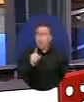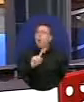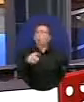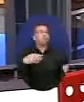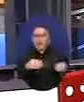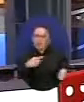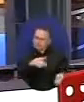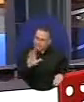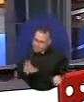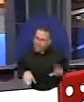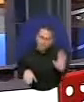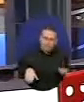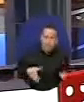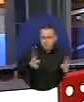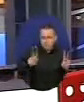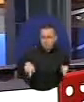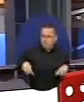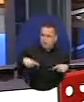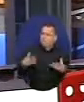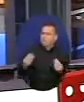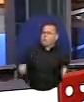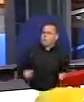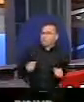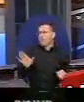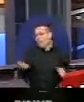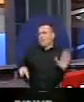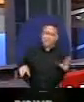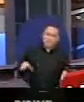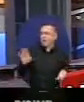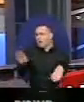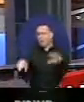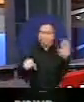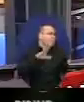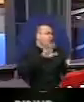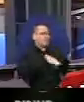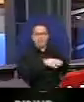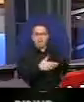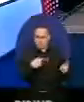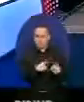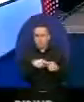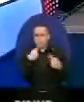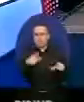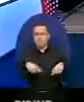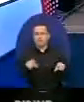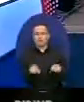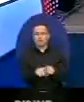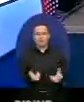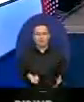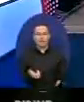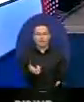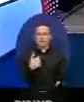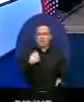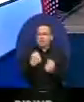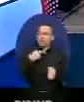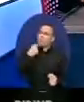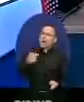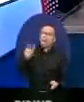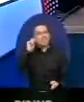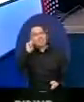בהמון דברים בחיים, אנחנו בגם וגם. בעיניי, באמת, אם יש מודל, לא יודעת אם הוא נשי. אני, את יודעת, קשה לומר על משהו שהוא נשי או גברי,